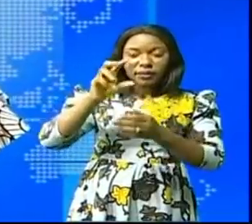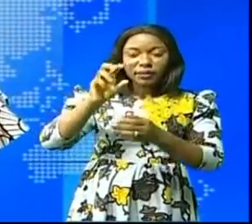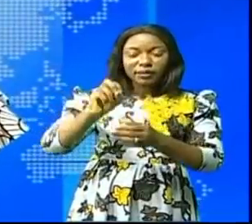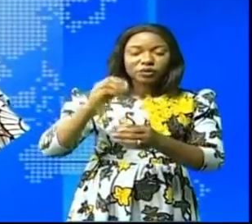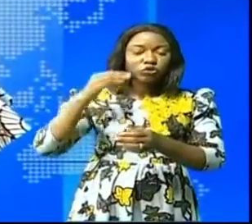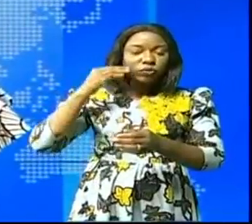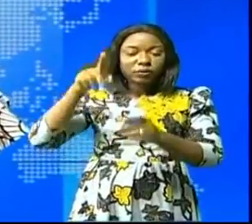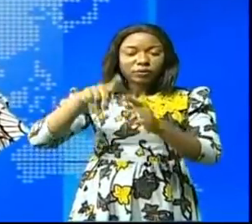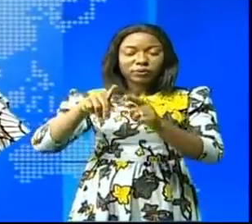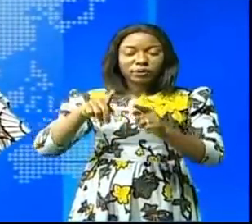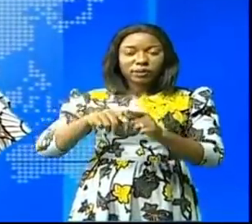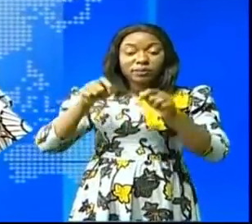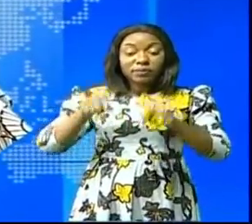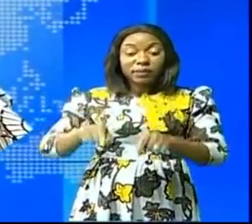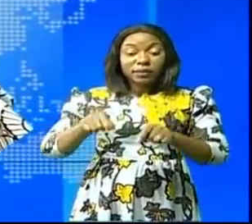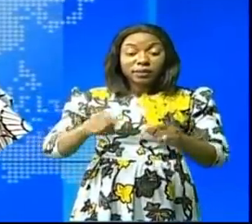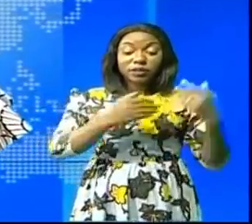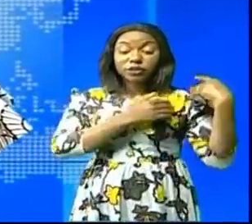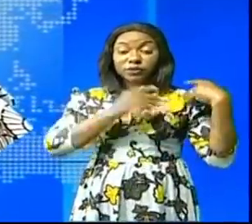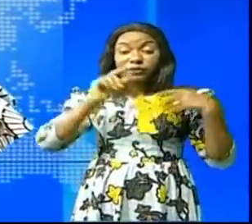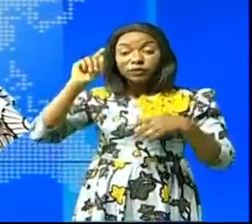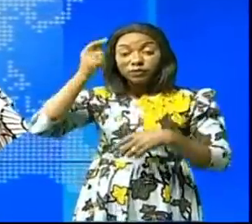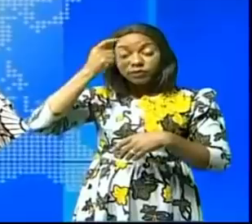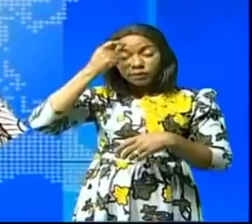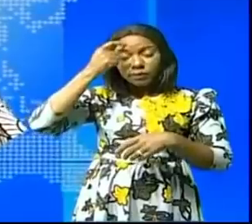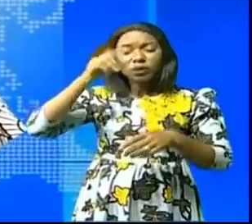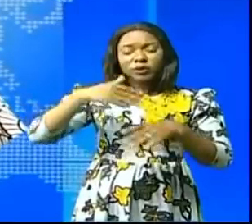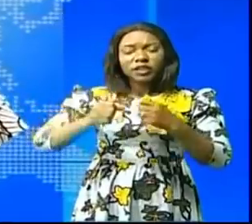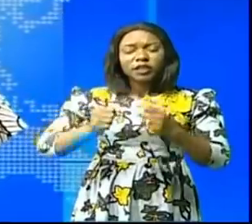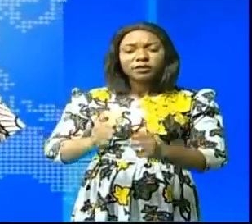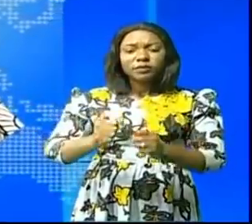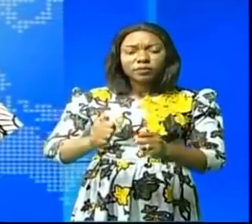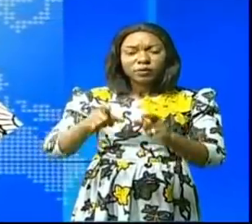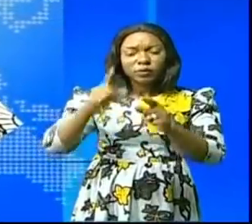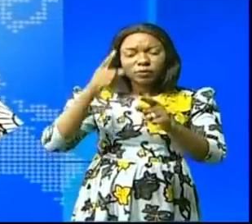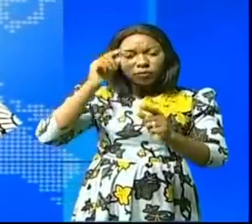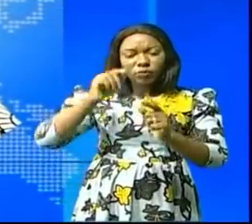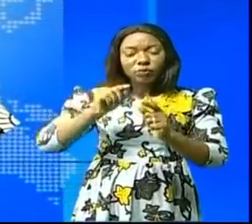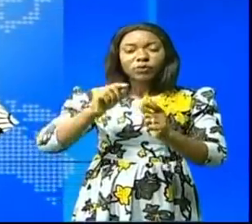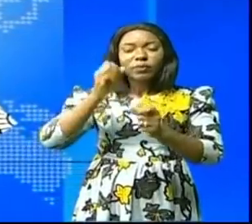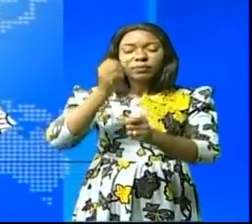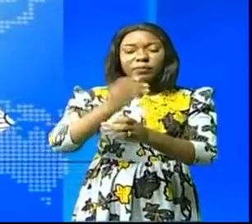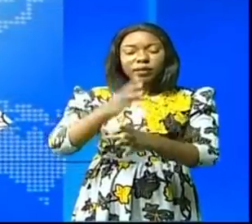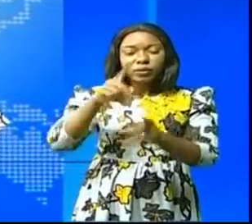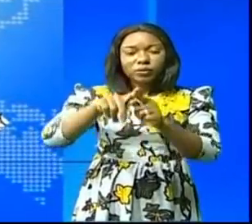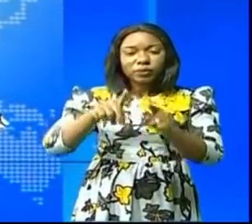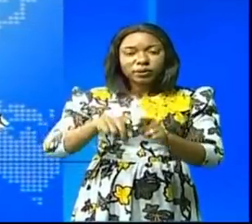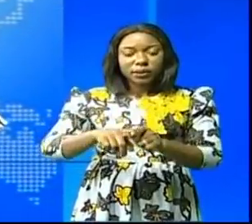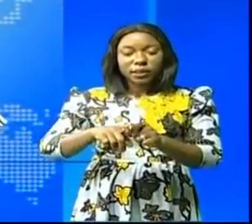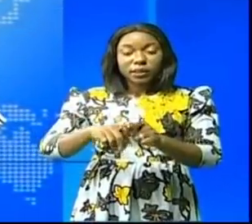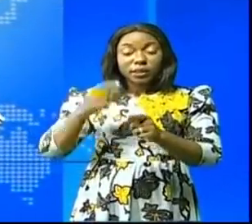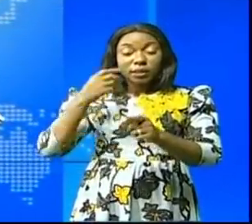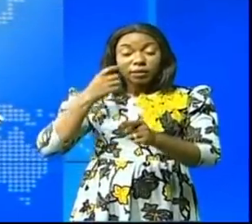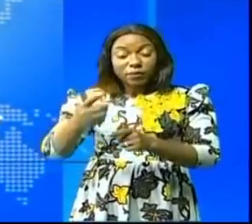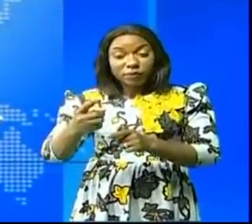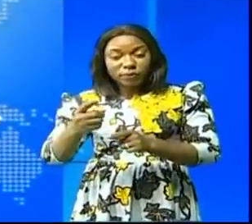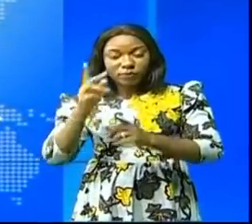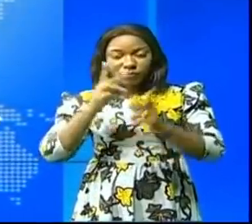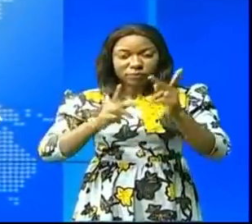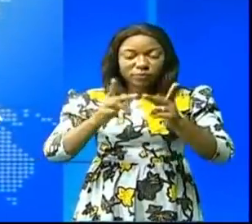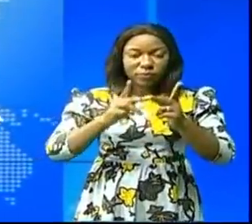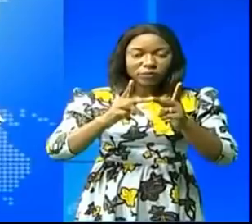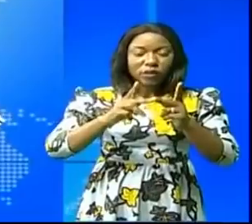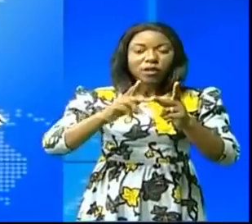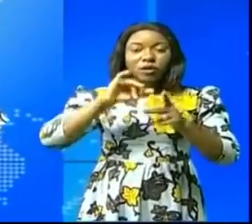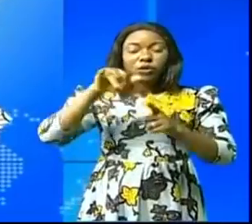2022 et l'actuel chef du gouvernement ne ménage aucun effort pour y parvenir. Et pour en avoir le cœur net, Jean-Michel Samalou